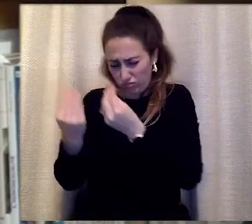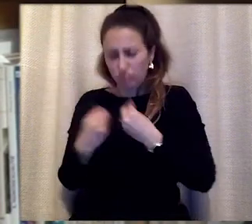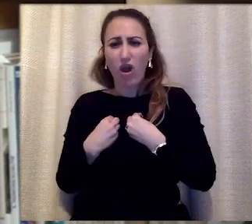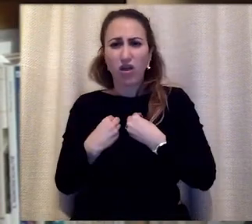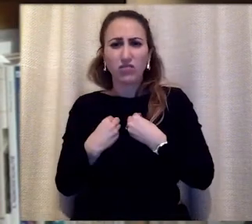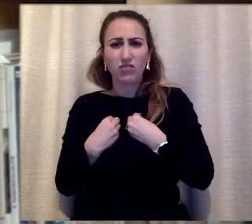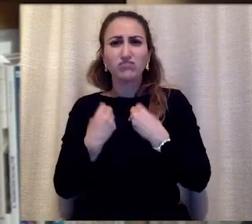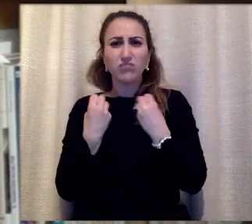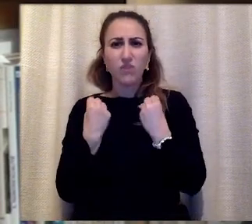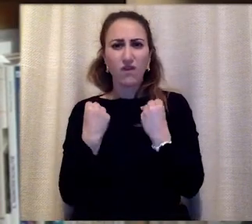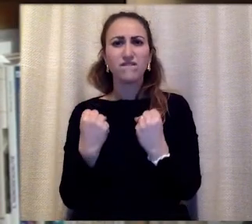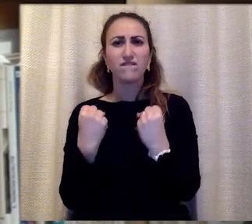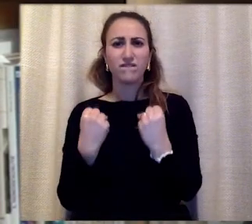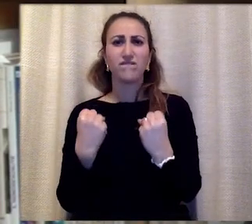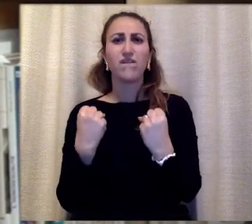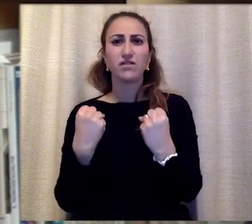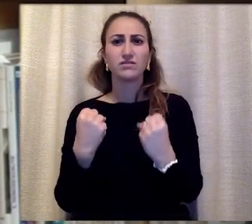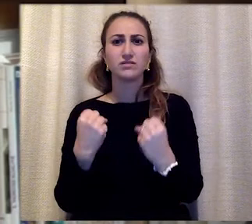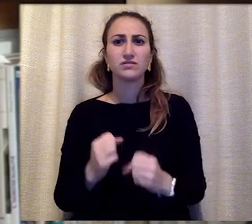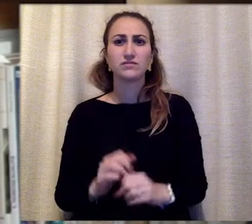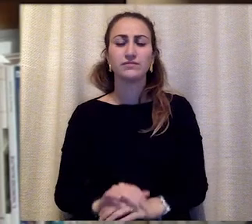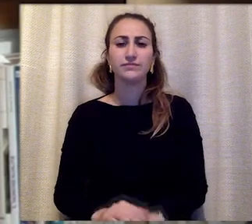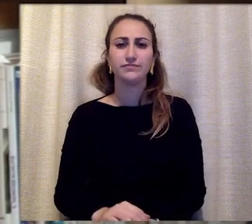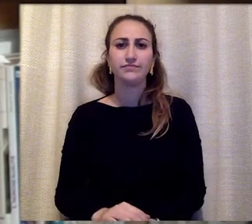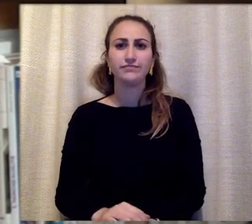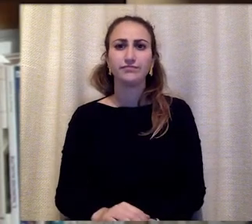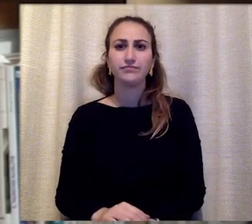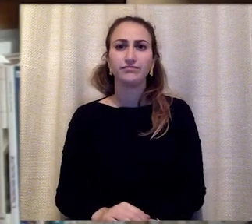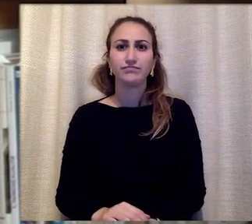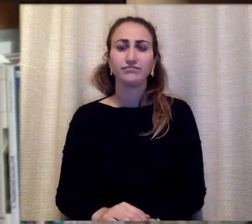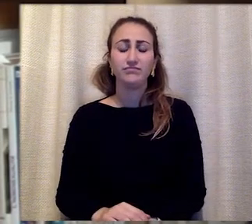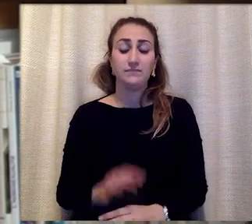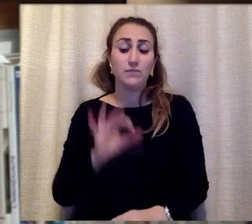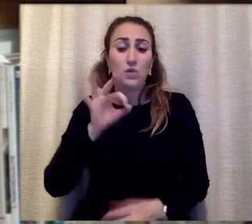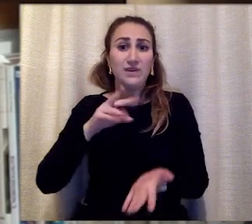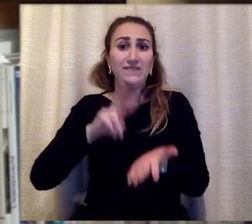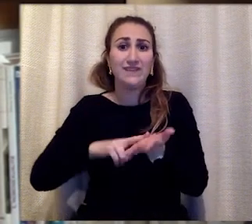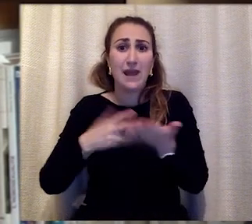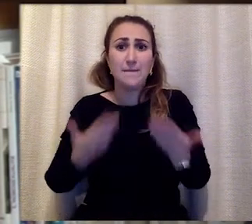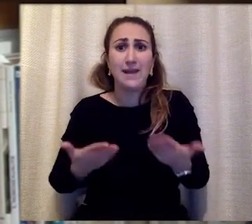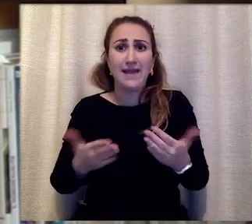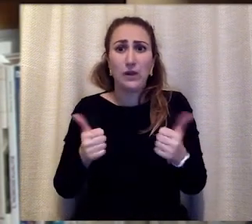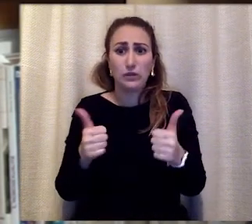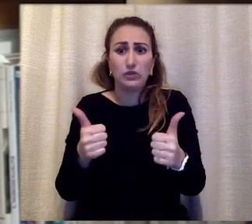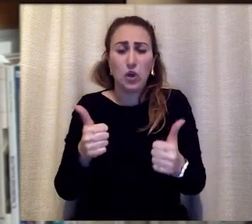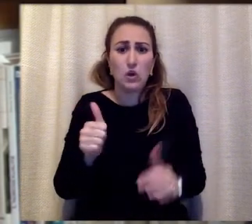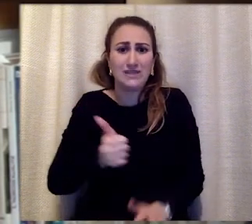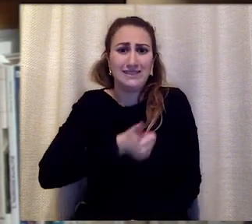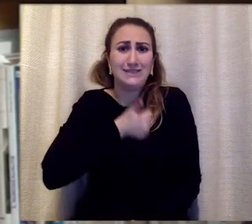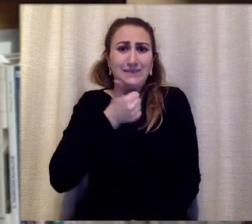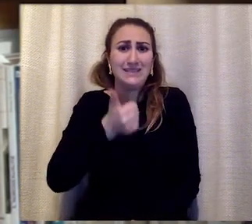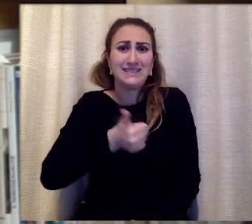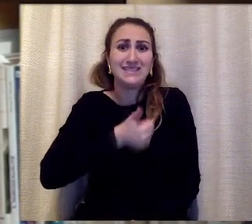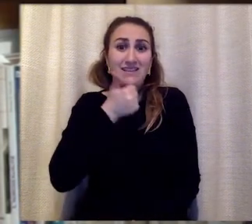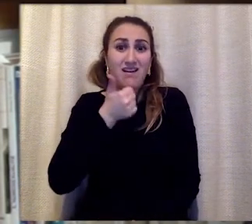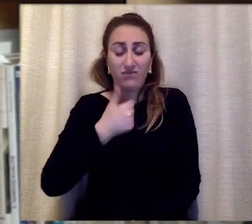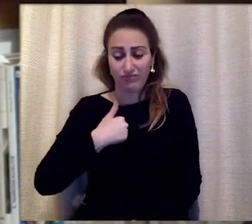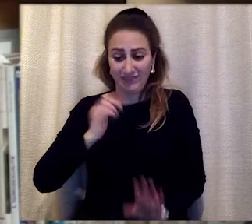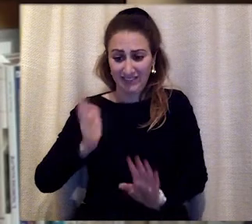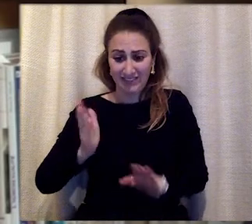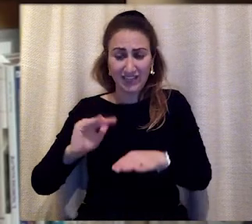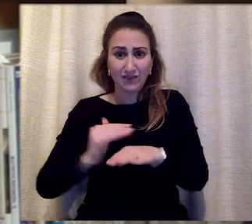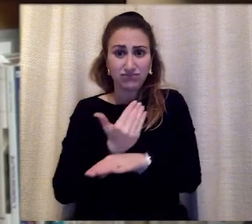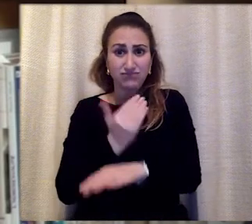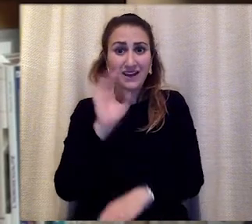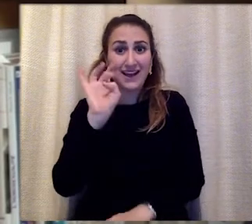unique. Voilà 45 ans cette année que je suis devenu chrétien. Jamais je n'ai vu une